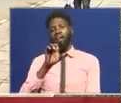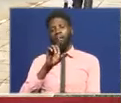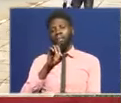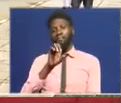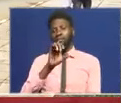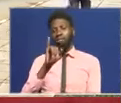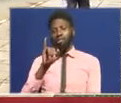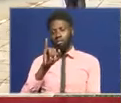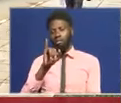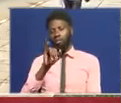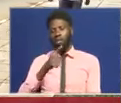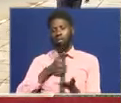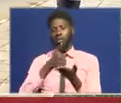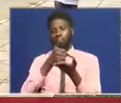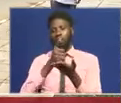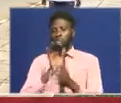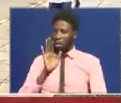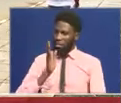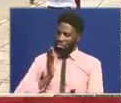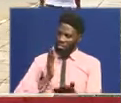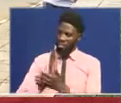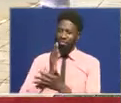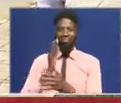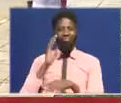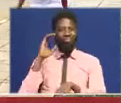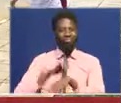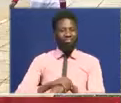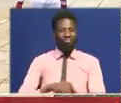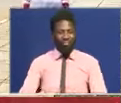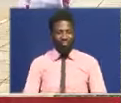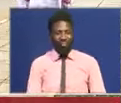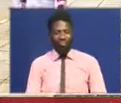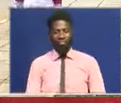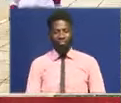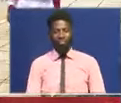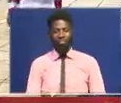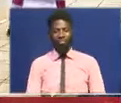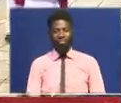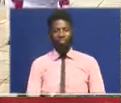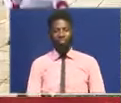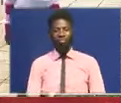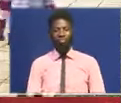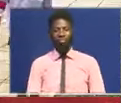kusaidia kupata haki. Kiripotia Darbini Wikendi, mie ni Alvin Kaunda.